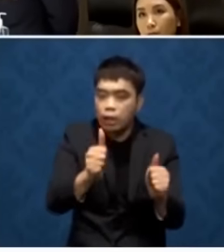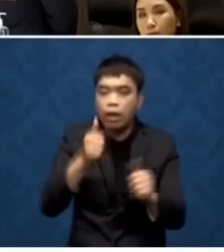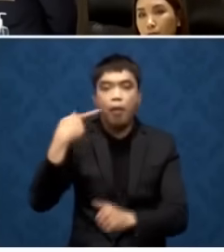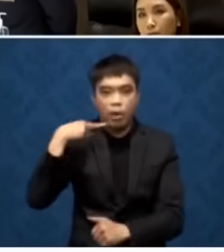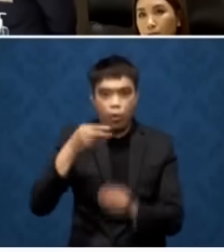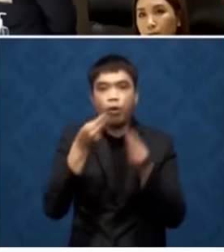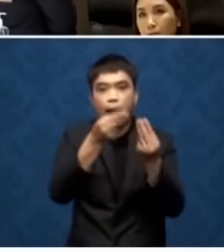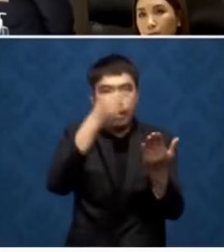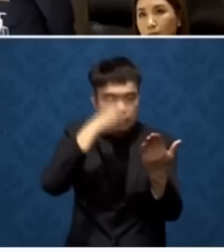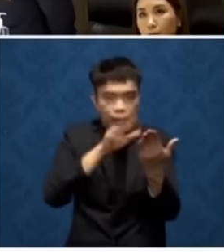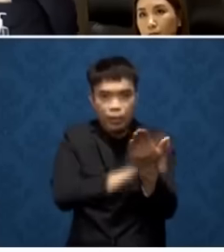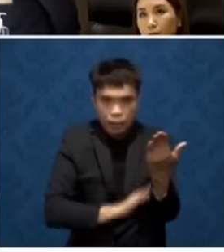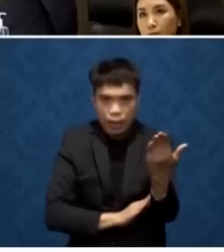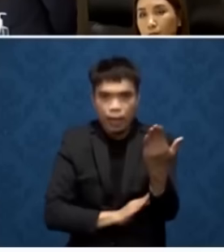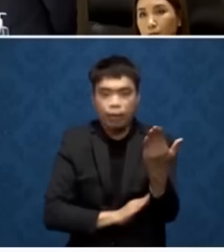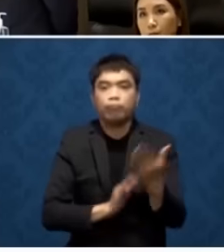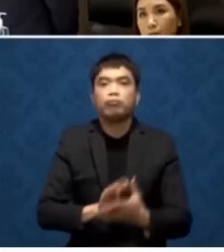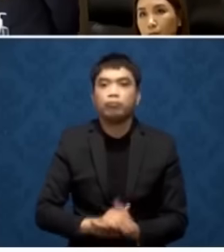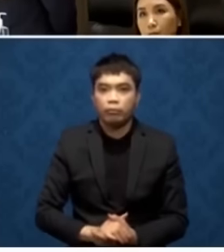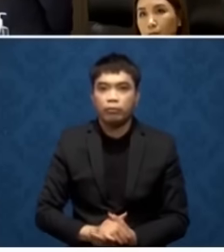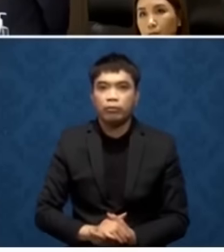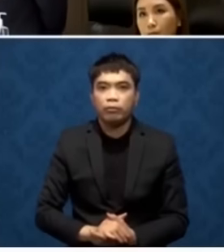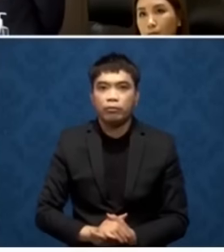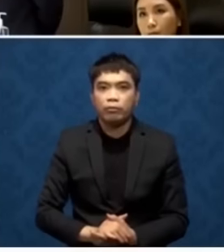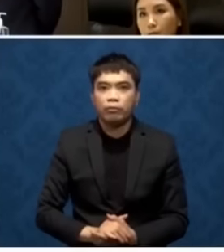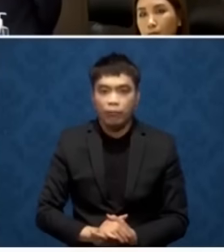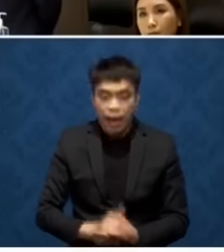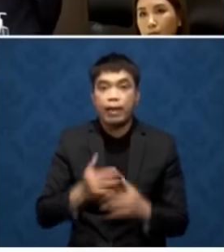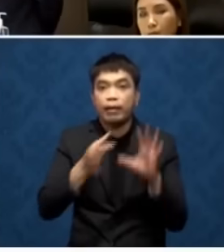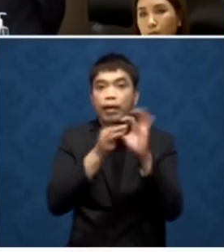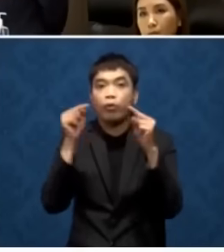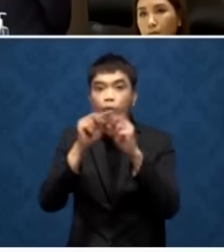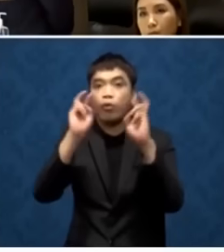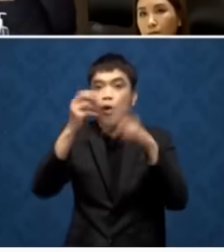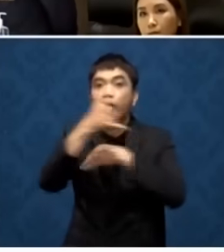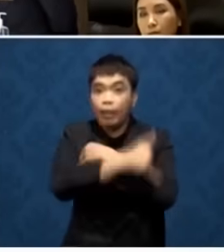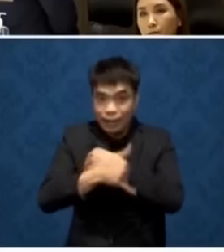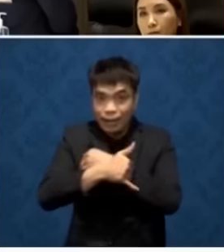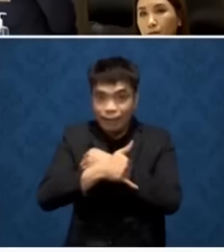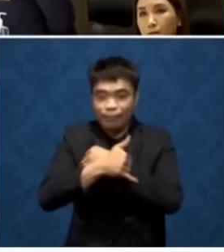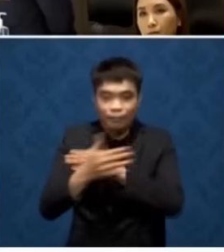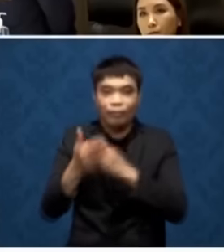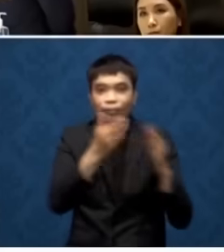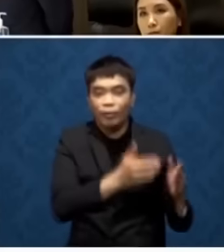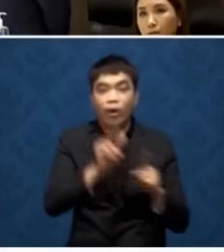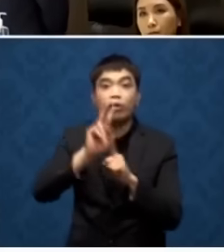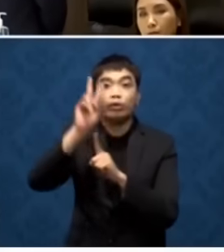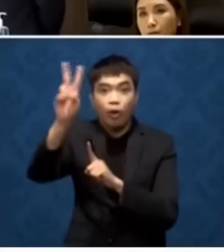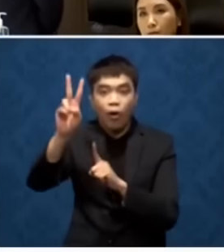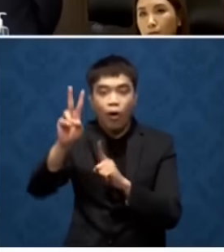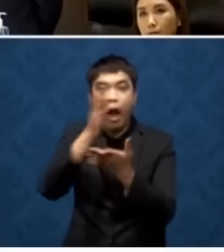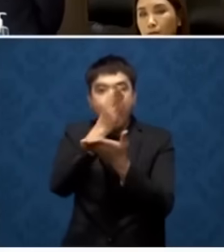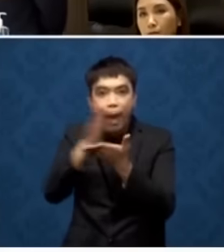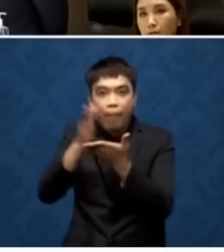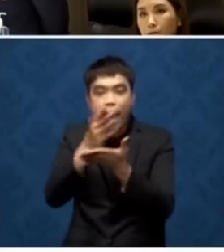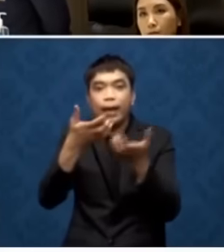โยชน์ของชาติที่เราดูแลด้วยเช่นเดียวกันอันนี้คือความยั่งยืนของการต่างประเทศประเด็นที่2ครับเรื่องแบ่งแยกดินแดนซึ่งจริงๆก็เกี่ยวข้องกับ